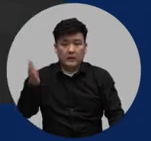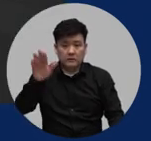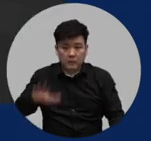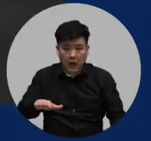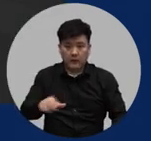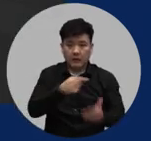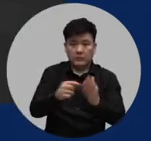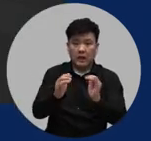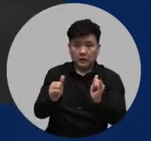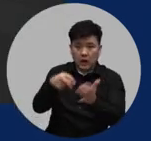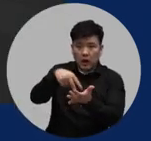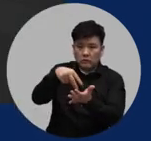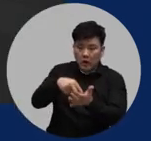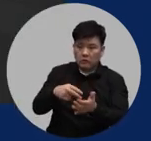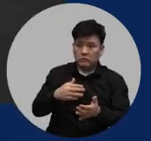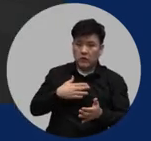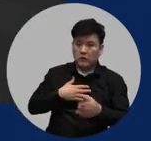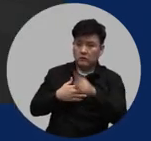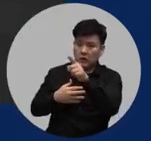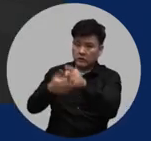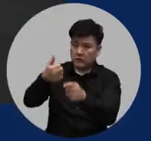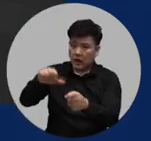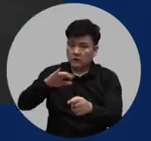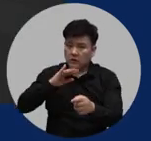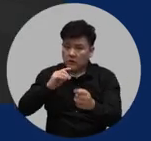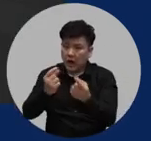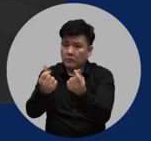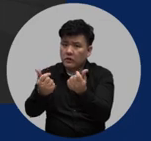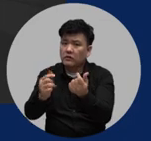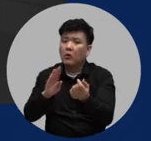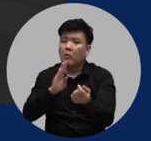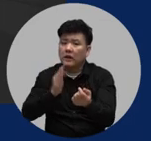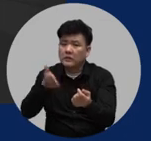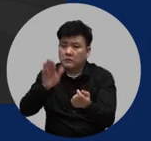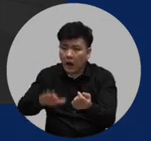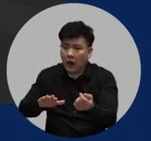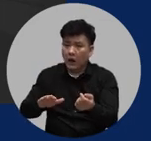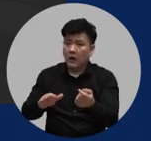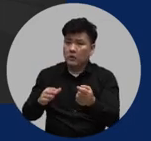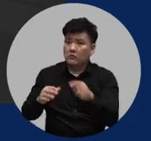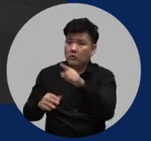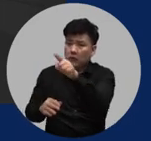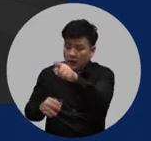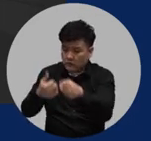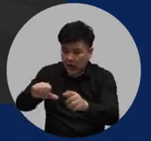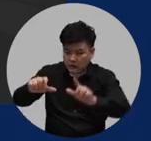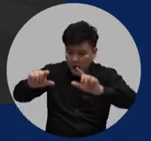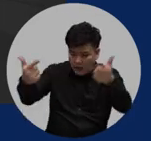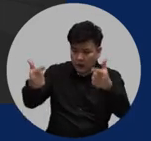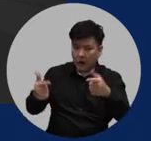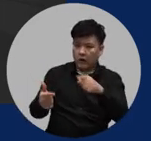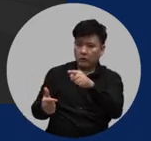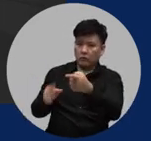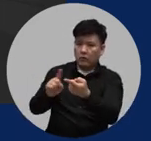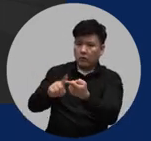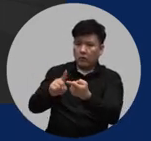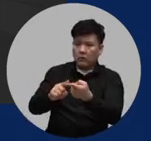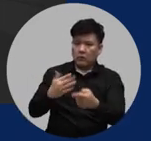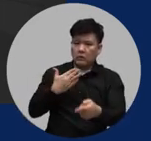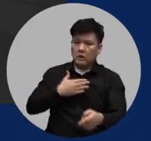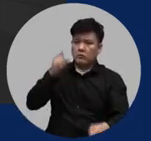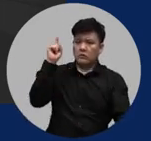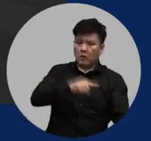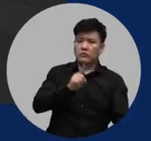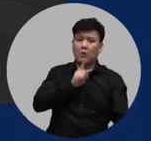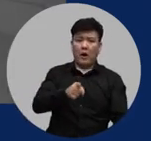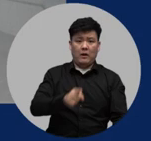하지만 피해자는 나는 당신 아들이랑 나이가 비슷한 거지 당신 아들이 아닌데 이건 정말 불쾌해라고